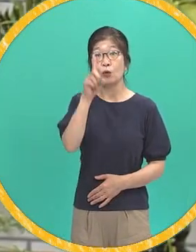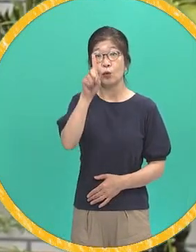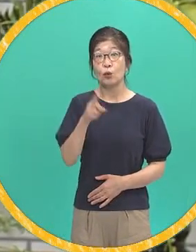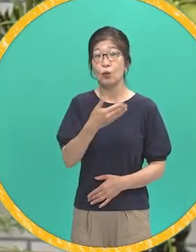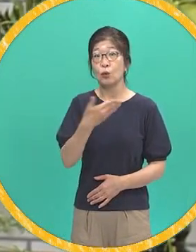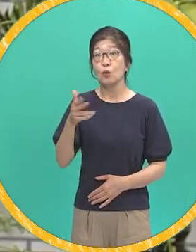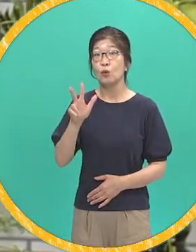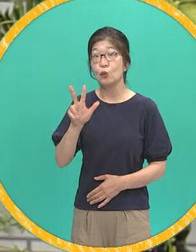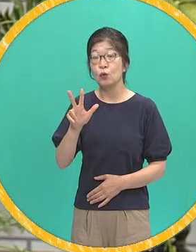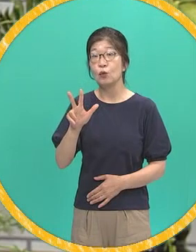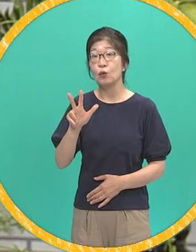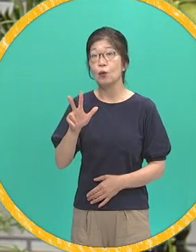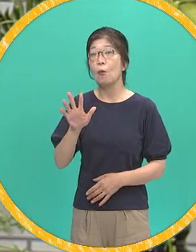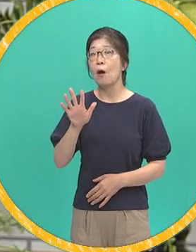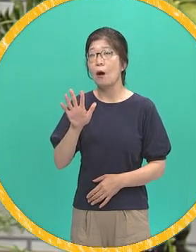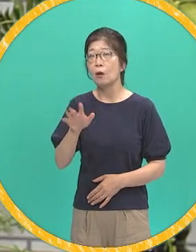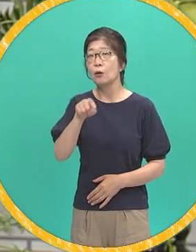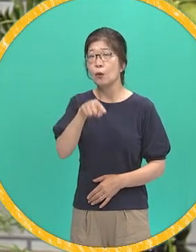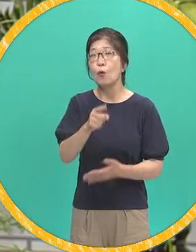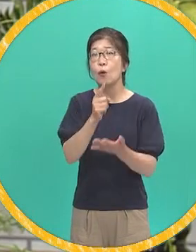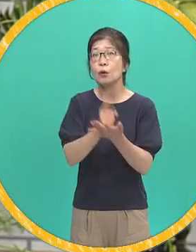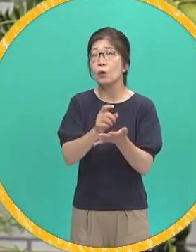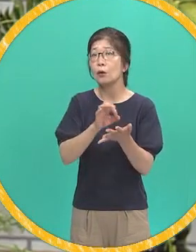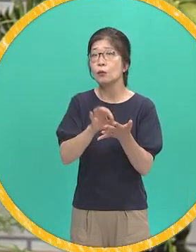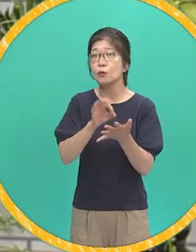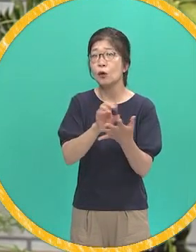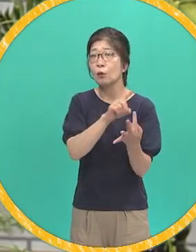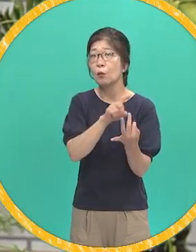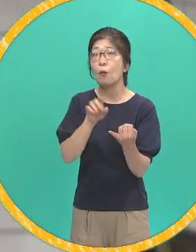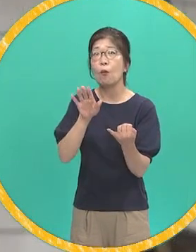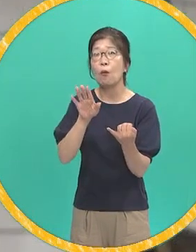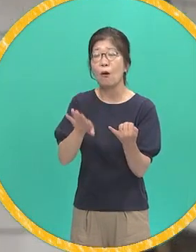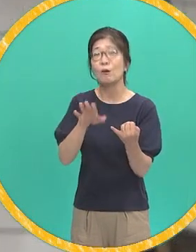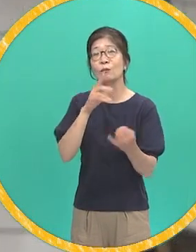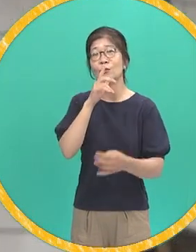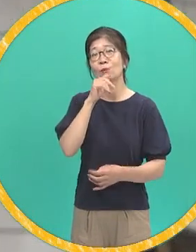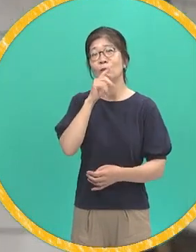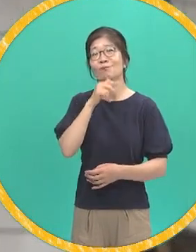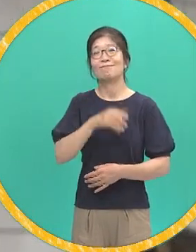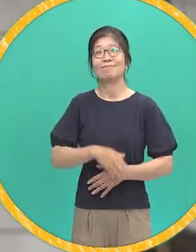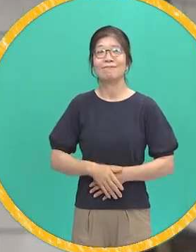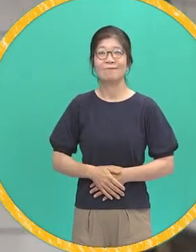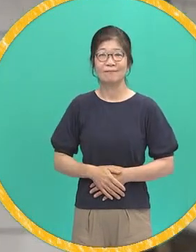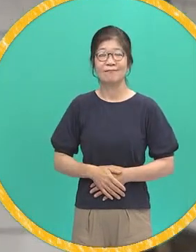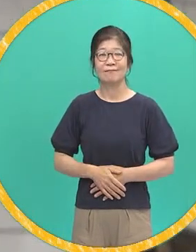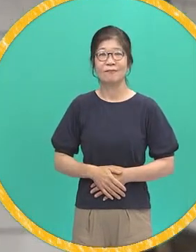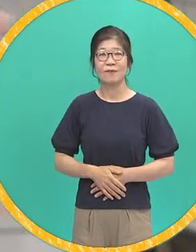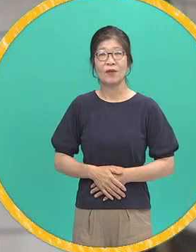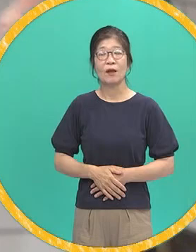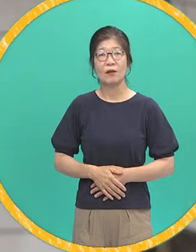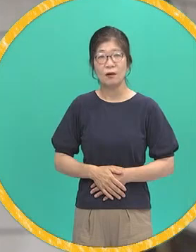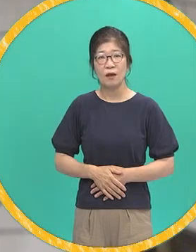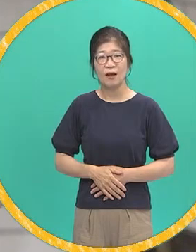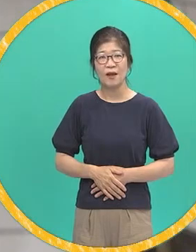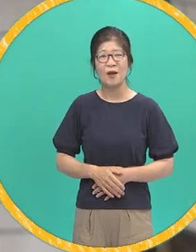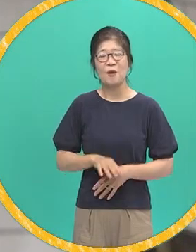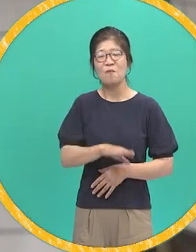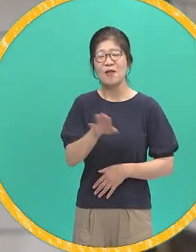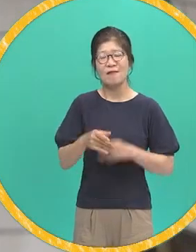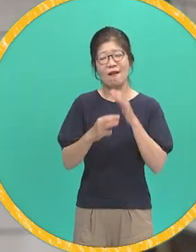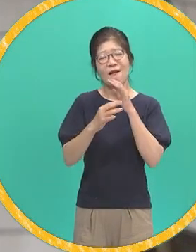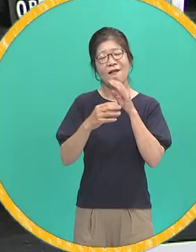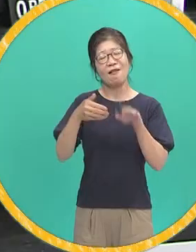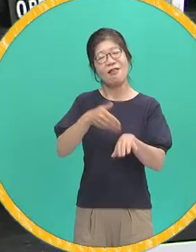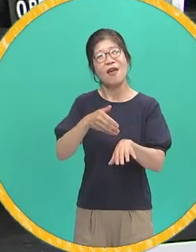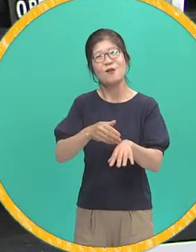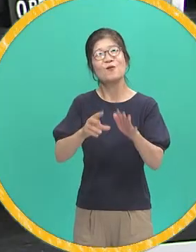もその警察音楽隊ならではのものって結構あるんですねそうなんですしかもあとちょっとあえて皆さんがジャージ姿で